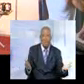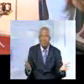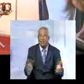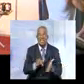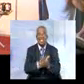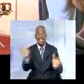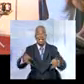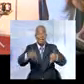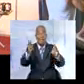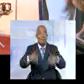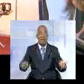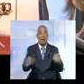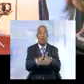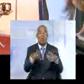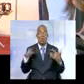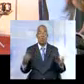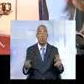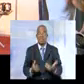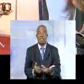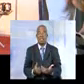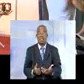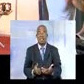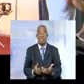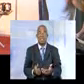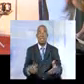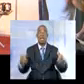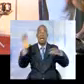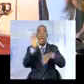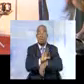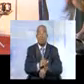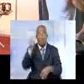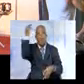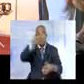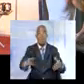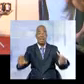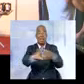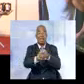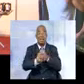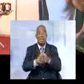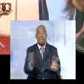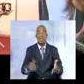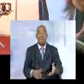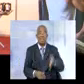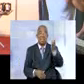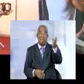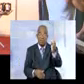prêté assistance et aide à chaque fois que je veux organiser